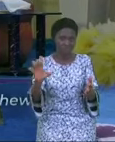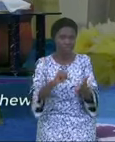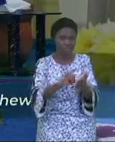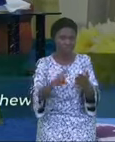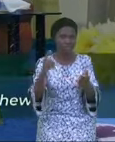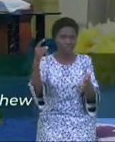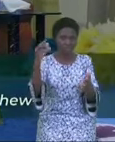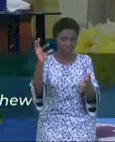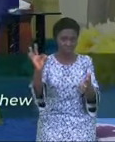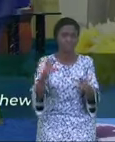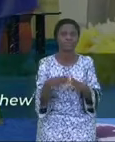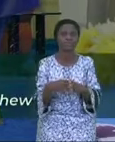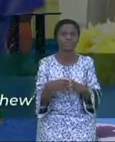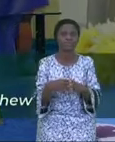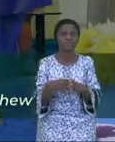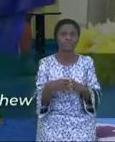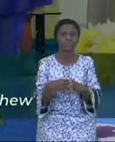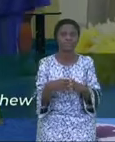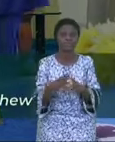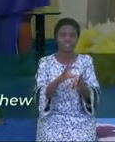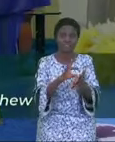verset 5